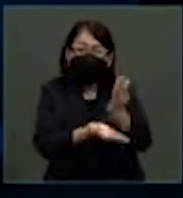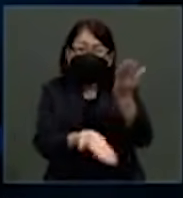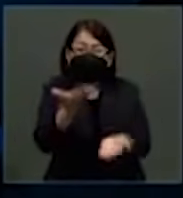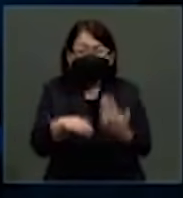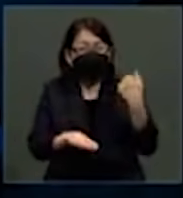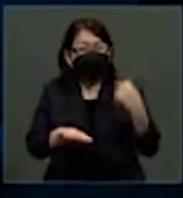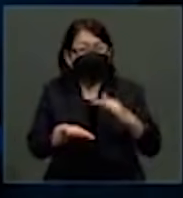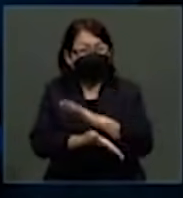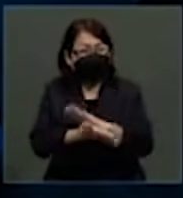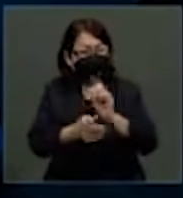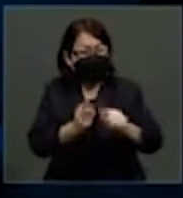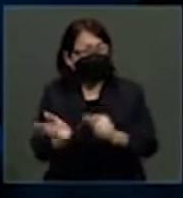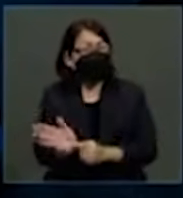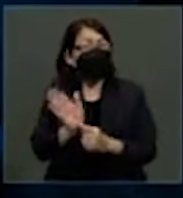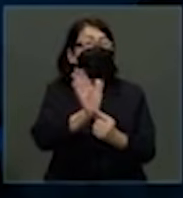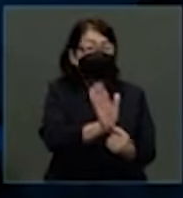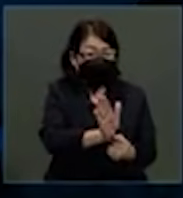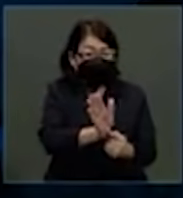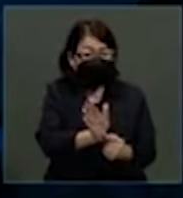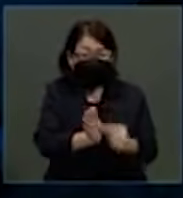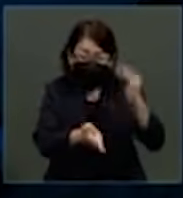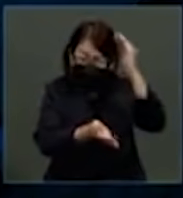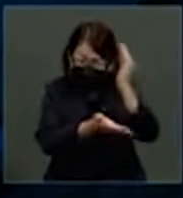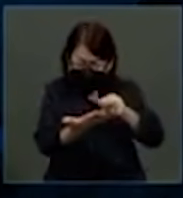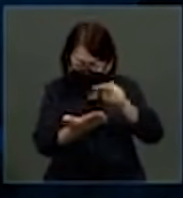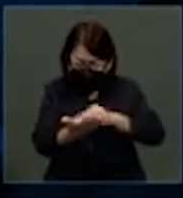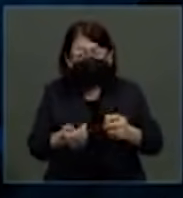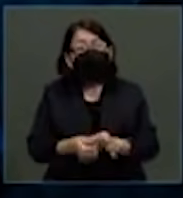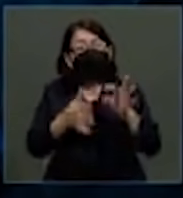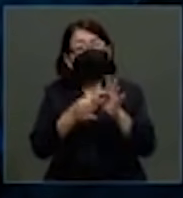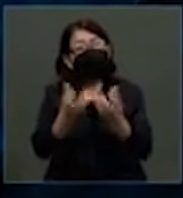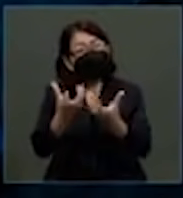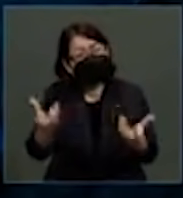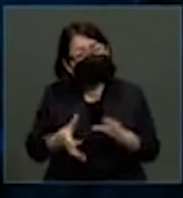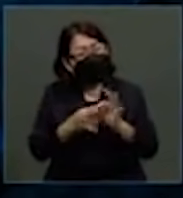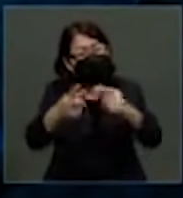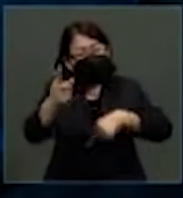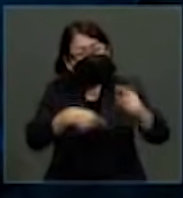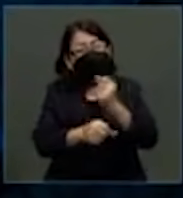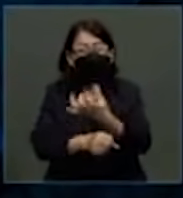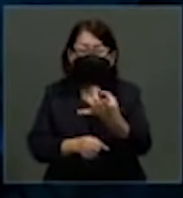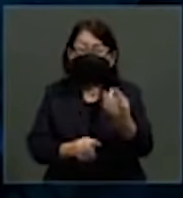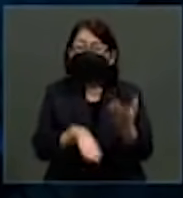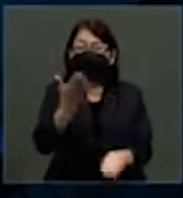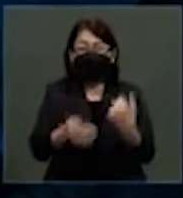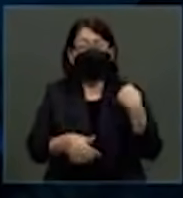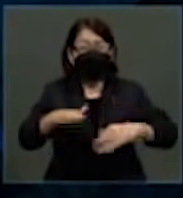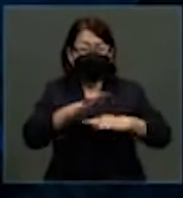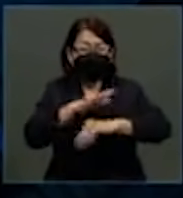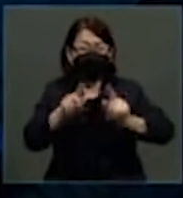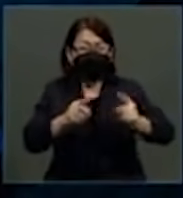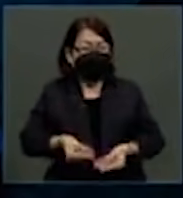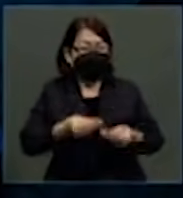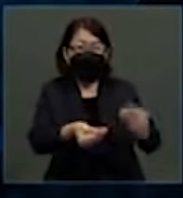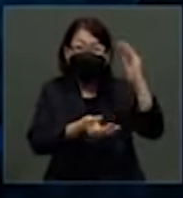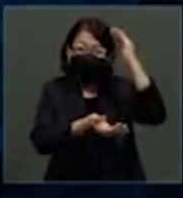ความจำเป็นตามวงเล็บ1ถึง5แสดงบัตรประจำตัวประชาชนหรือบัตรแสดงตนอย่างอื่นและเอกสารรับรองความจำเป็น